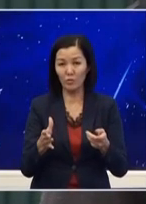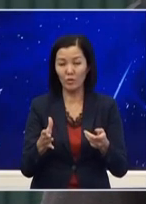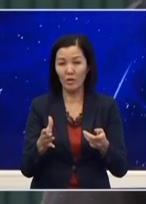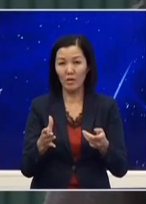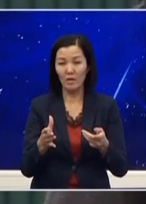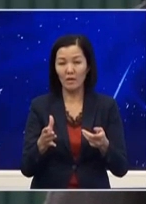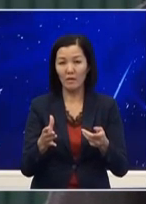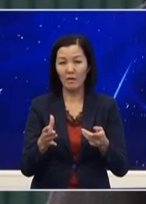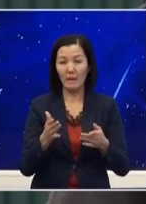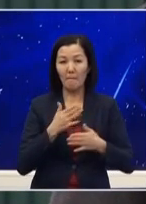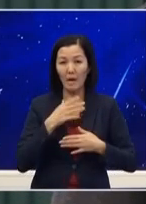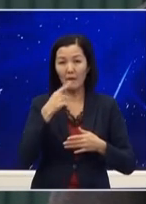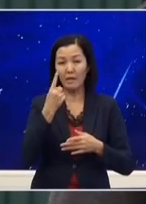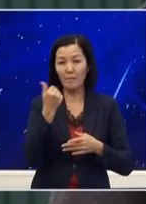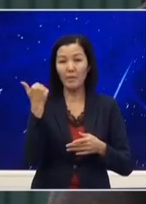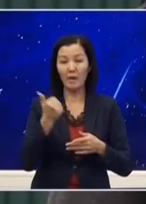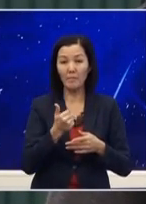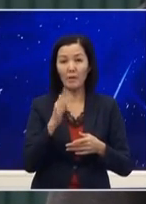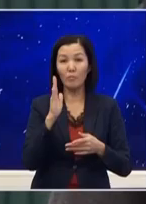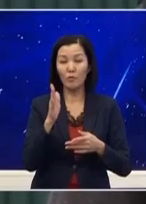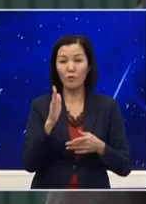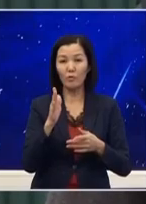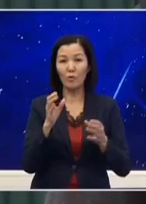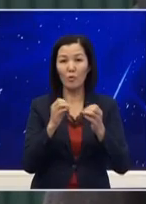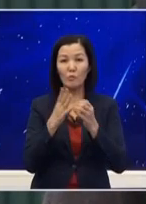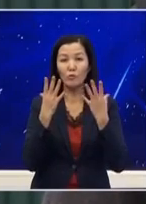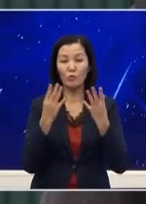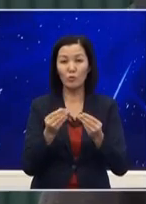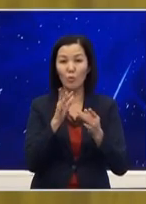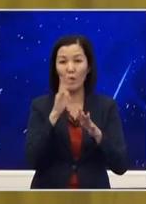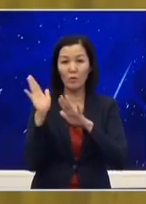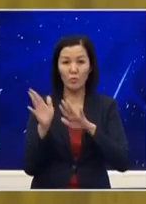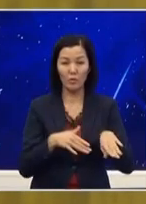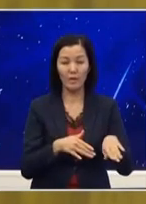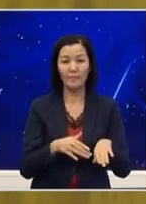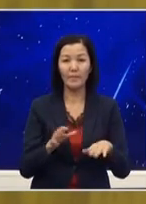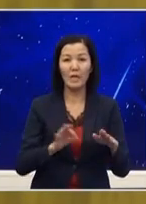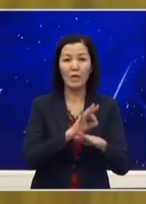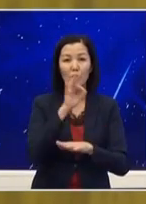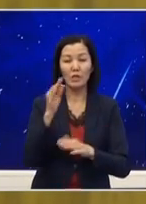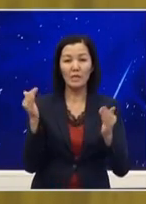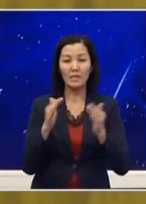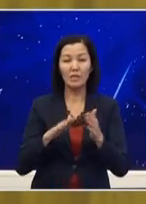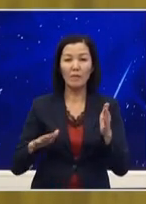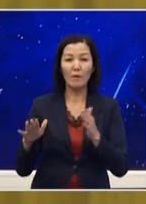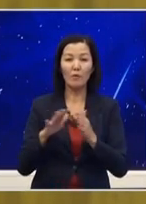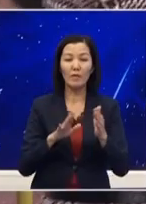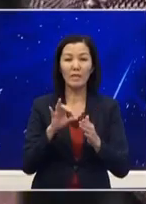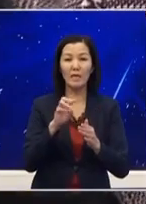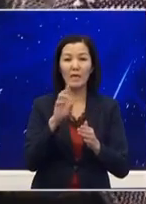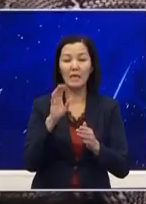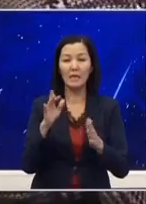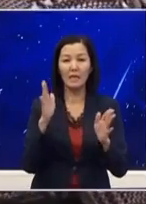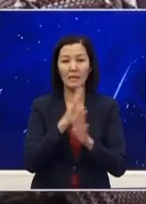келмейді. Маған айтқан бір жетінің іші деген бір жет емес, бүгін 13 күн болды мінекей. Шығыз ықшам ауданының тұрғыны Ерік Қалиев